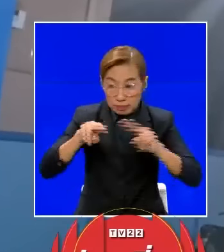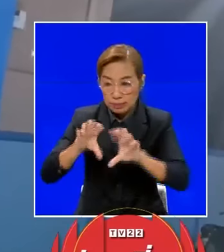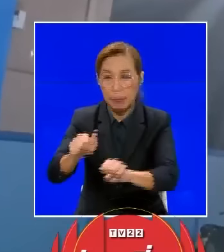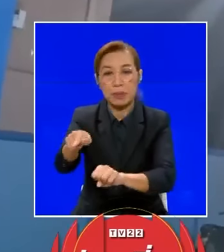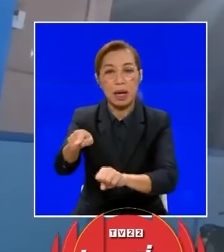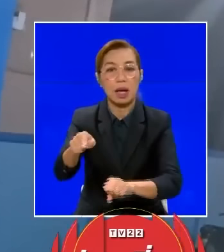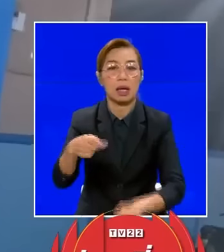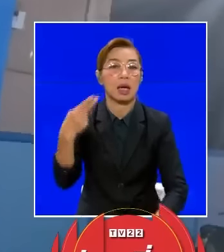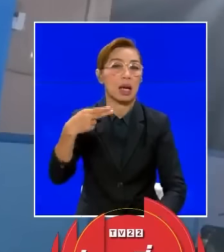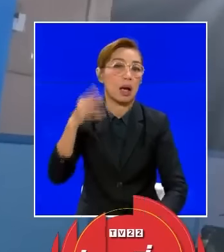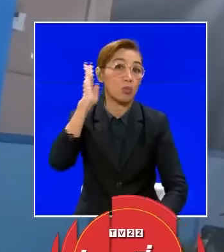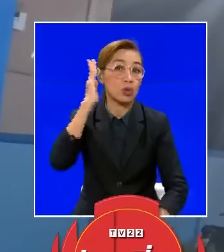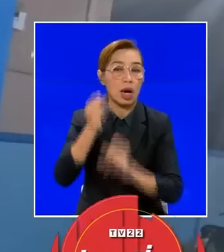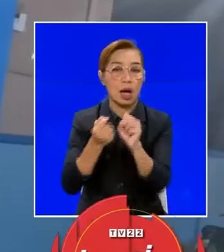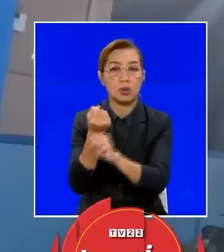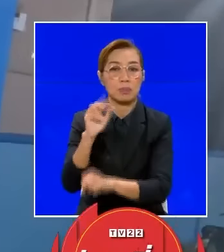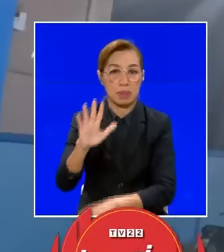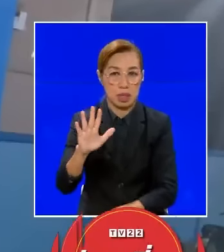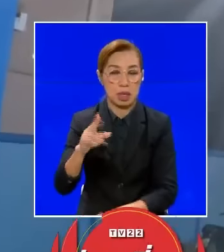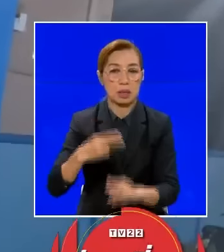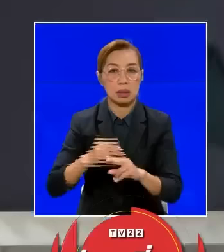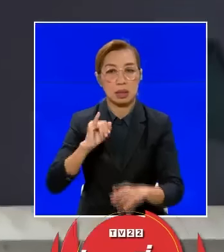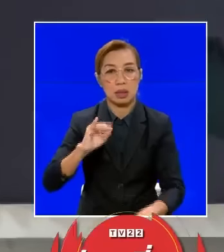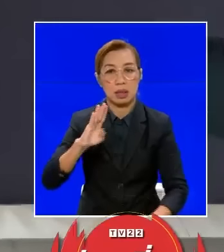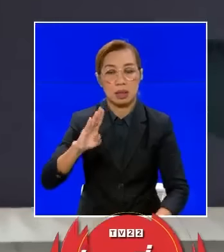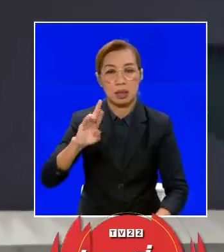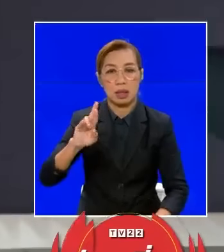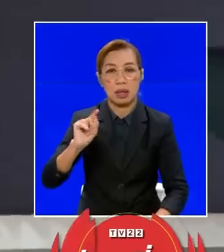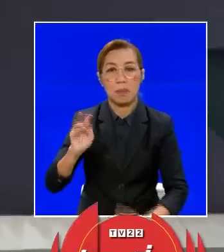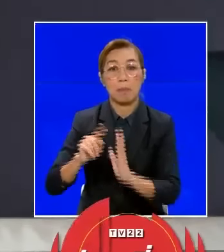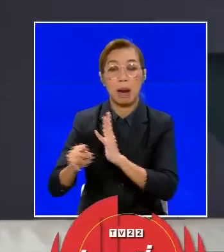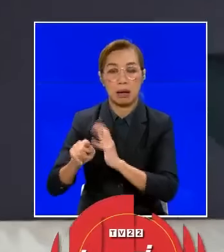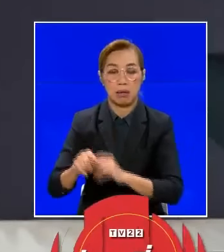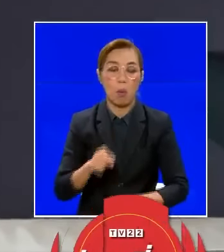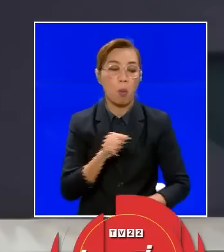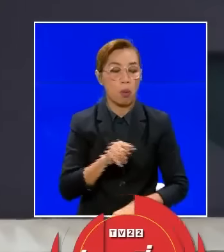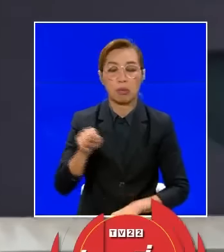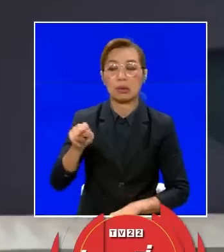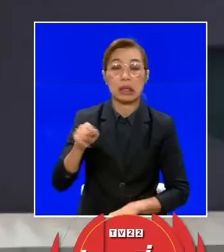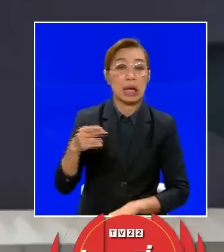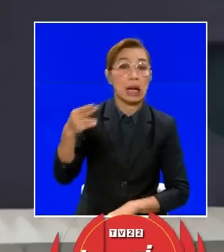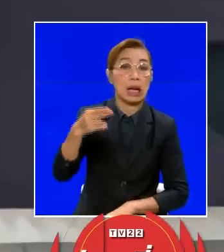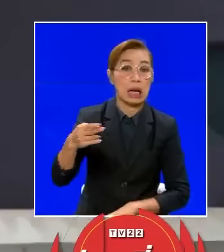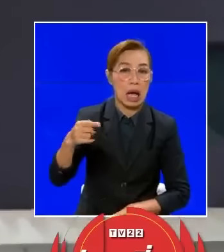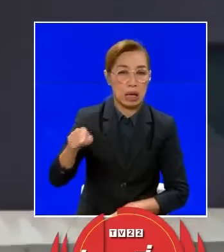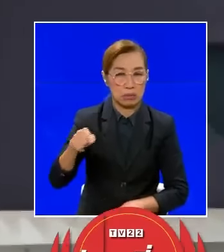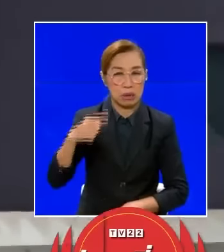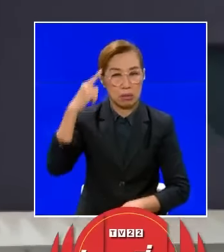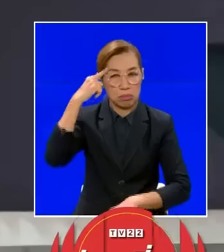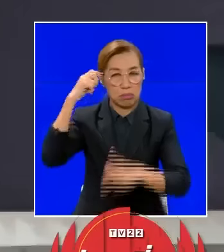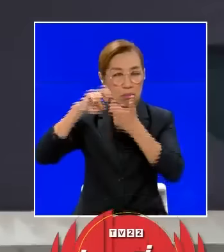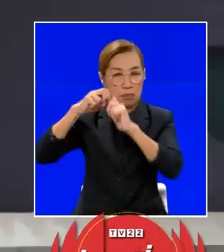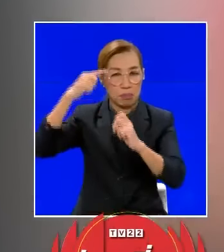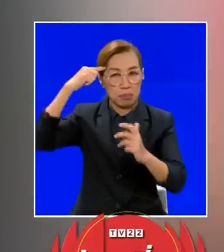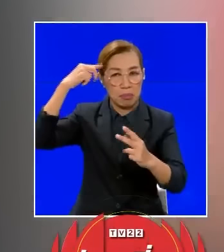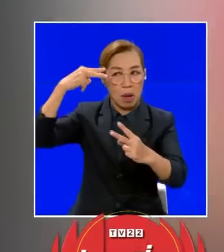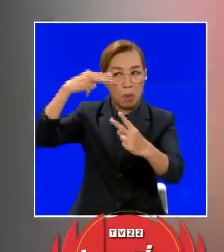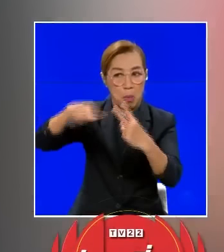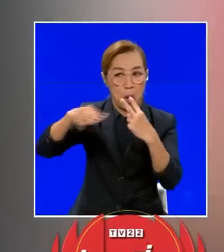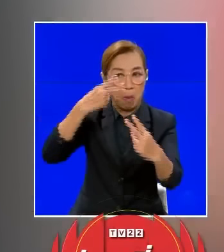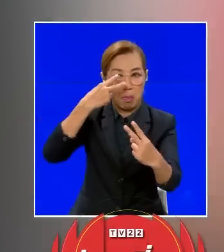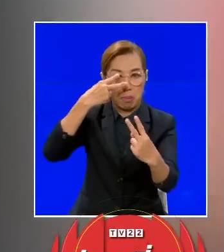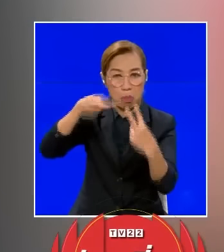าในไบรท์ค่ะก็เขาบอกเลยว่าหลานเขาเนี่ยเป็นสมาธิสั้นคุมตัวมาสอบสวนเป็นที่เรียบร้อยแล้วคุณป้าแล้ว